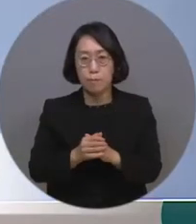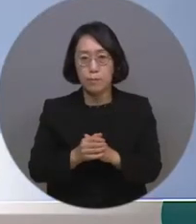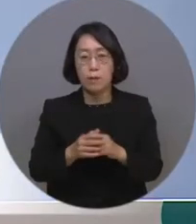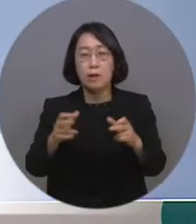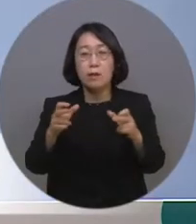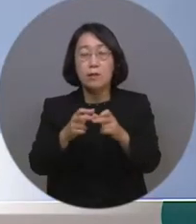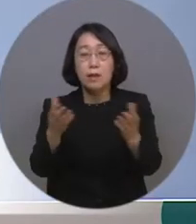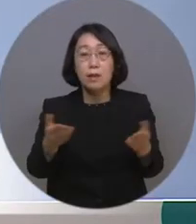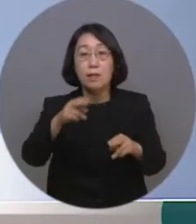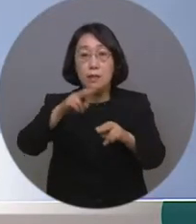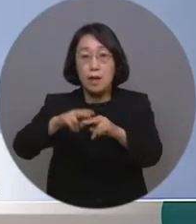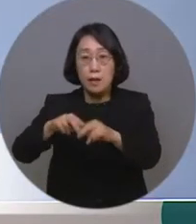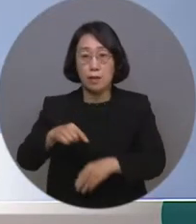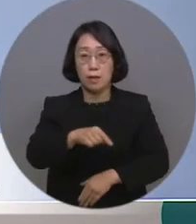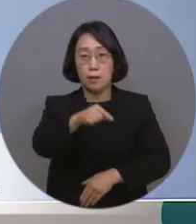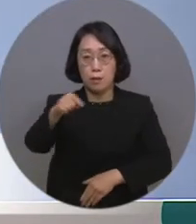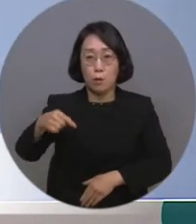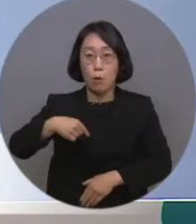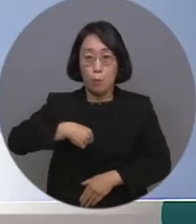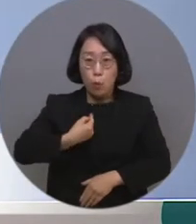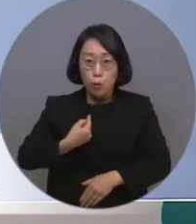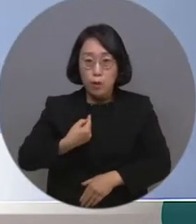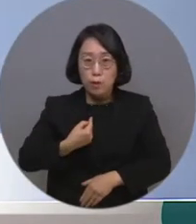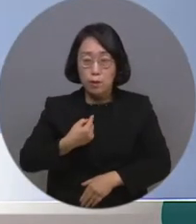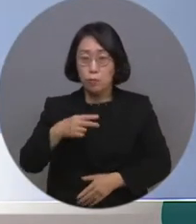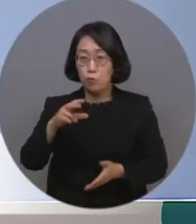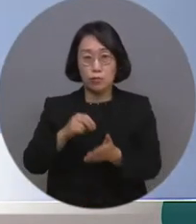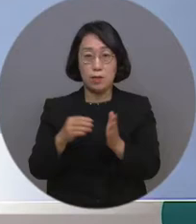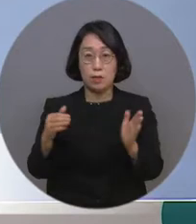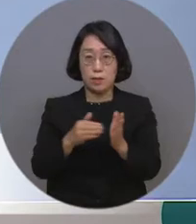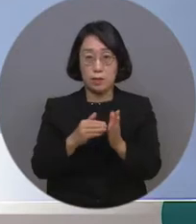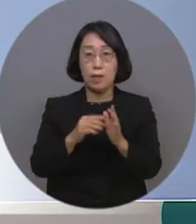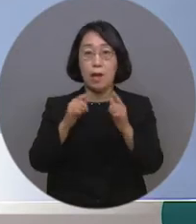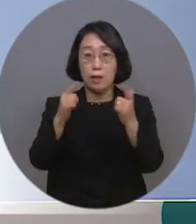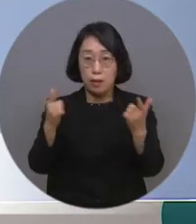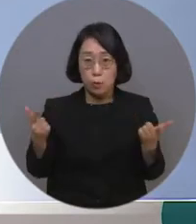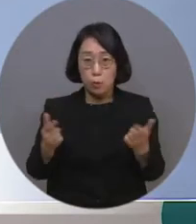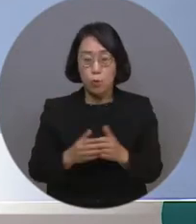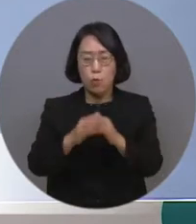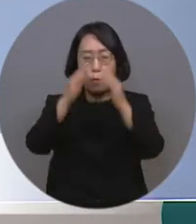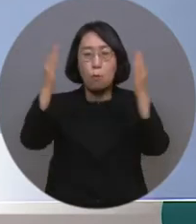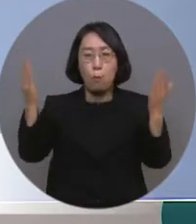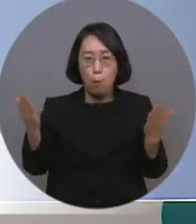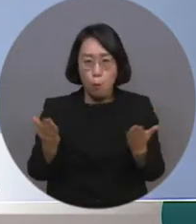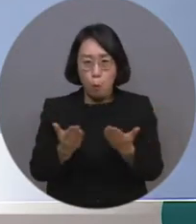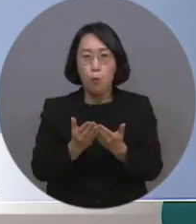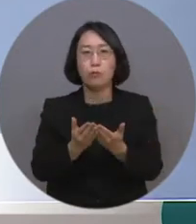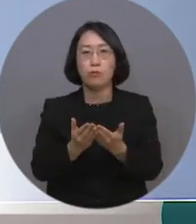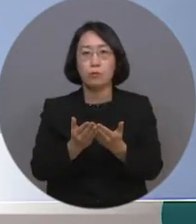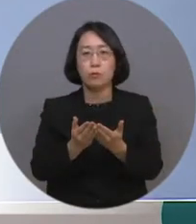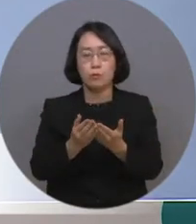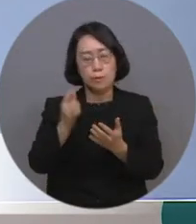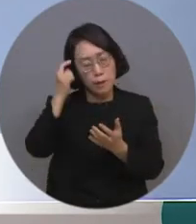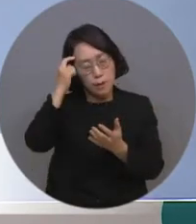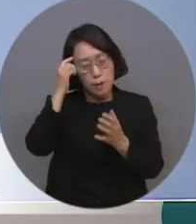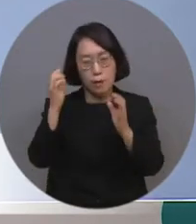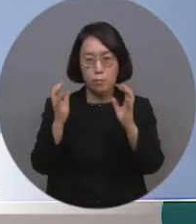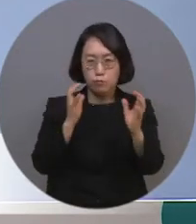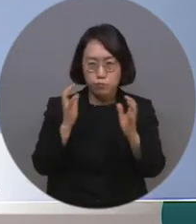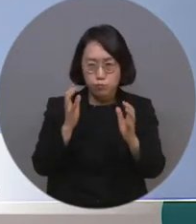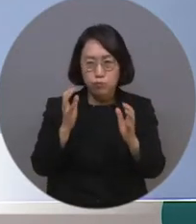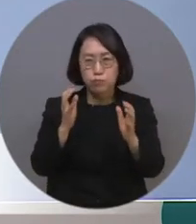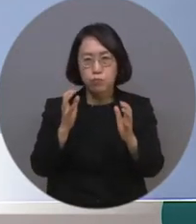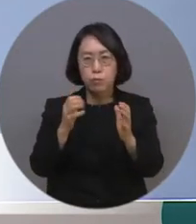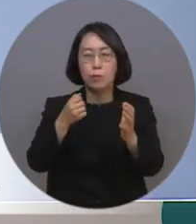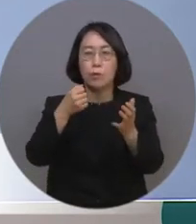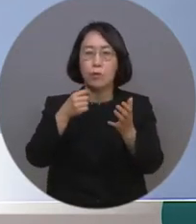일자리가 장애인과 당사자의 문제만은 아니고요. 저희가 다 같이 좀 머리 맞대서 고민을